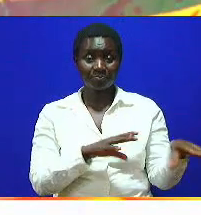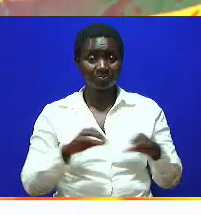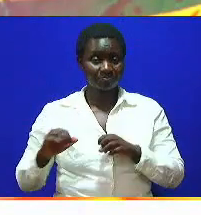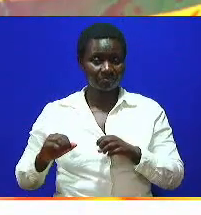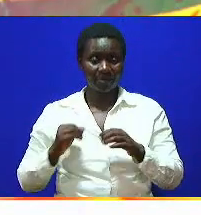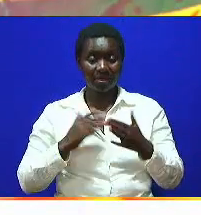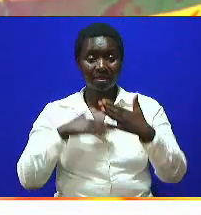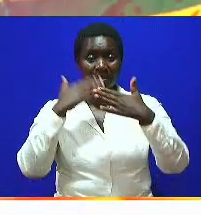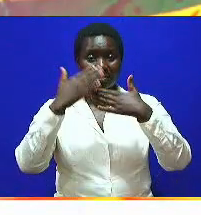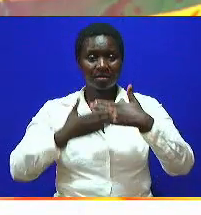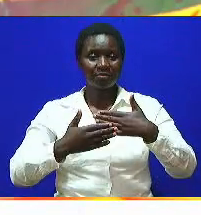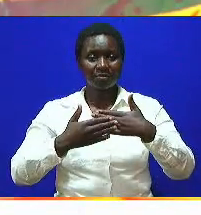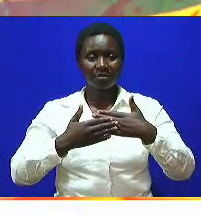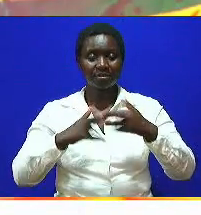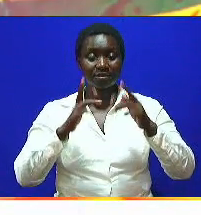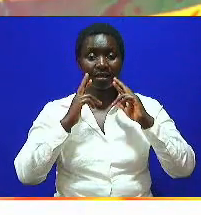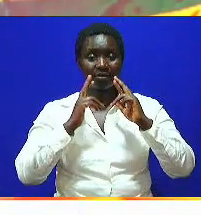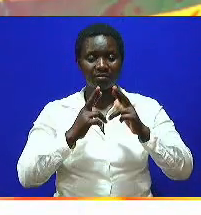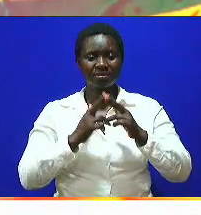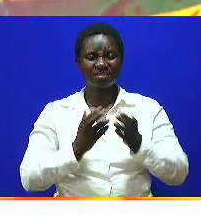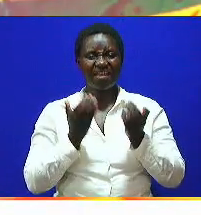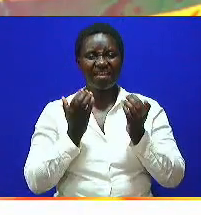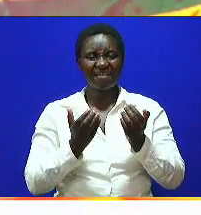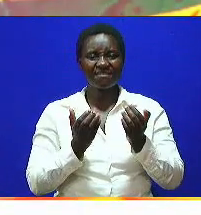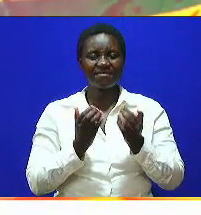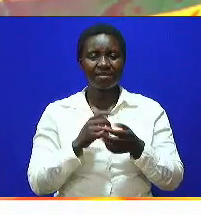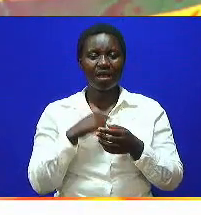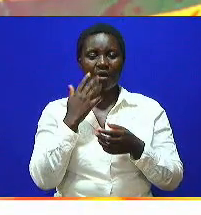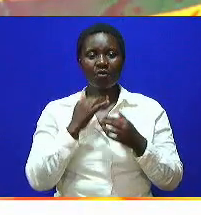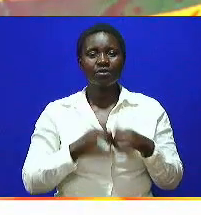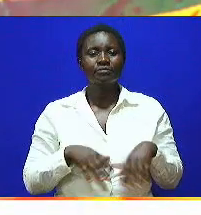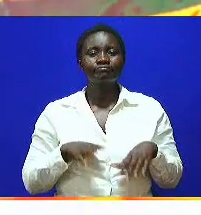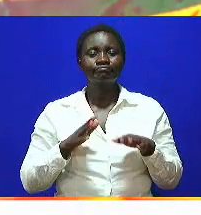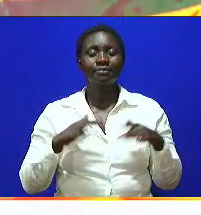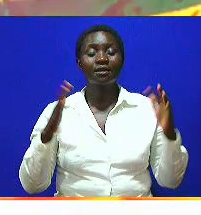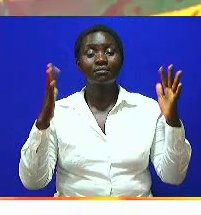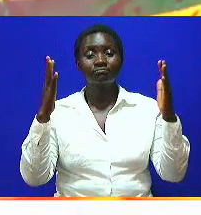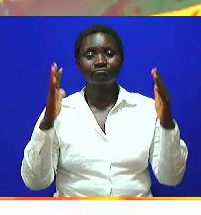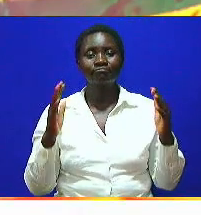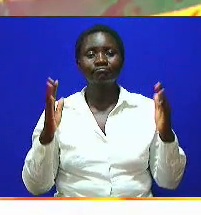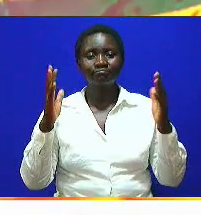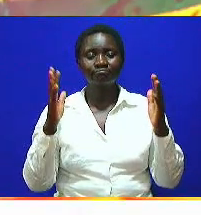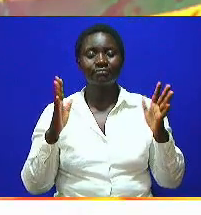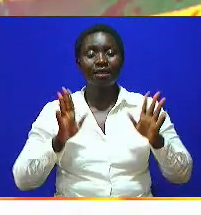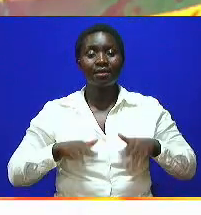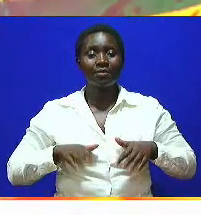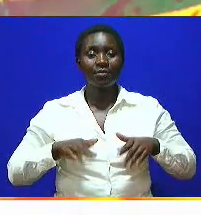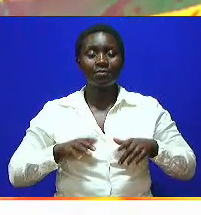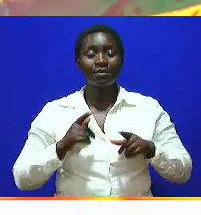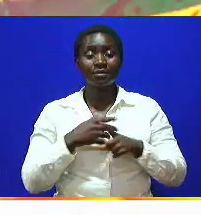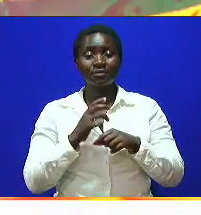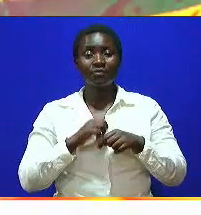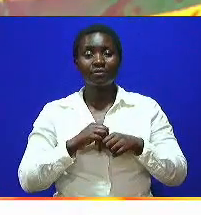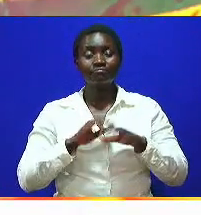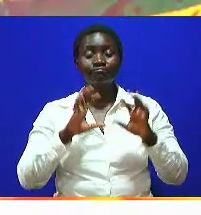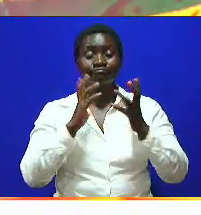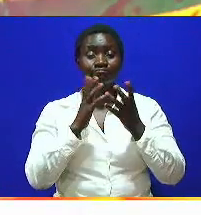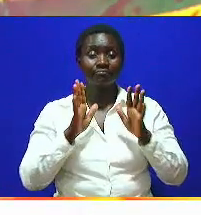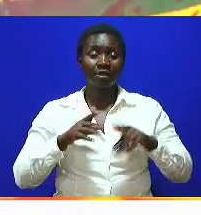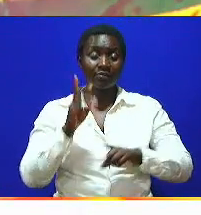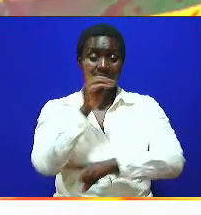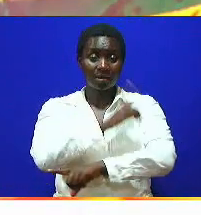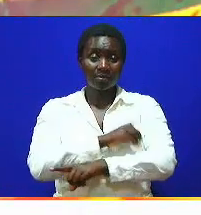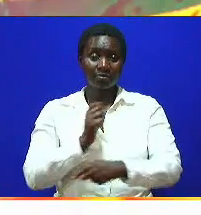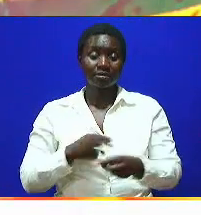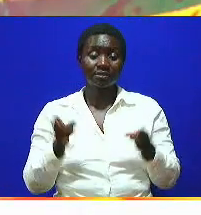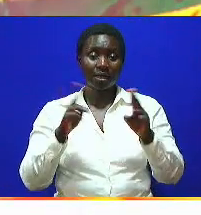Tandas chiriboti chiribu litomono ngamo nogo chengere litu kiliga sense meri ya jabasubate World Women's Day libo nuli yakole kana